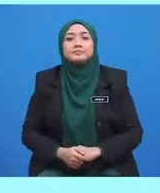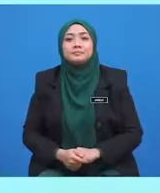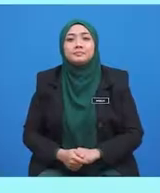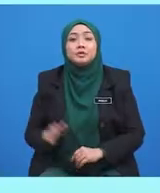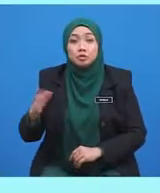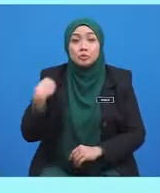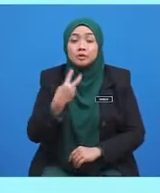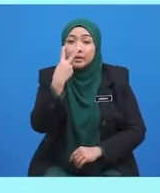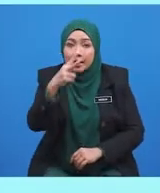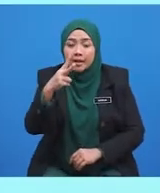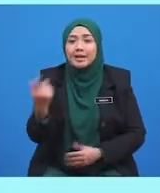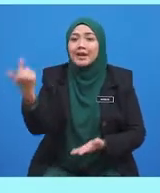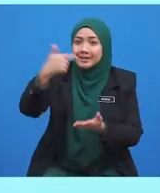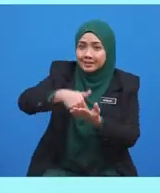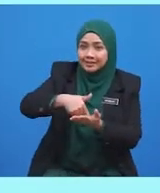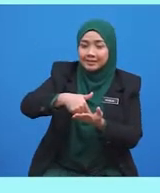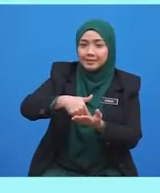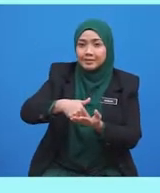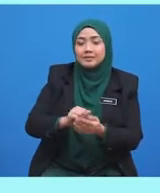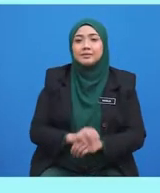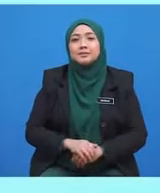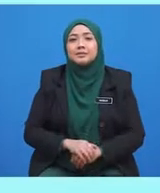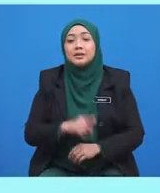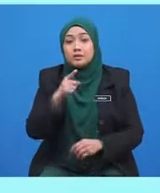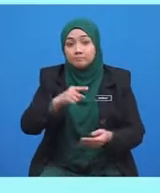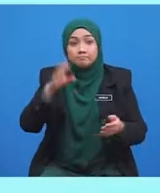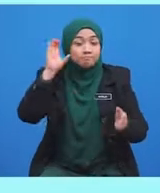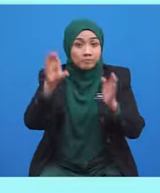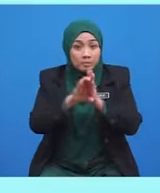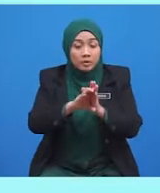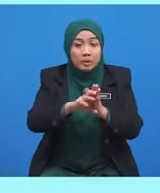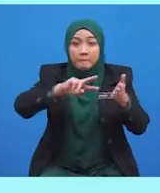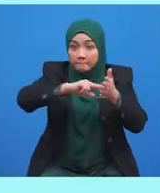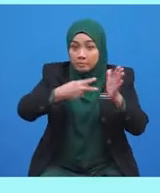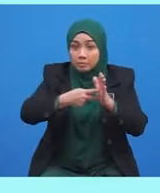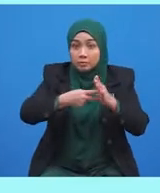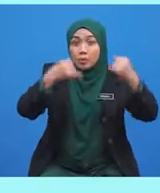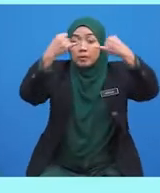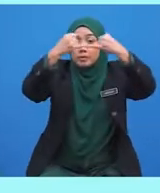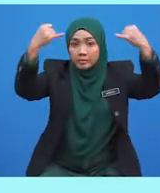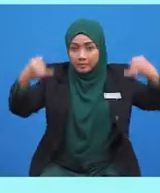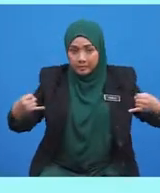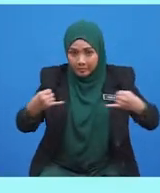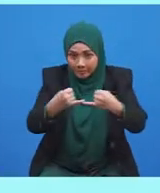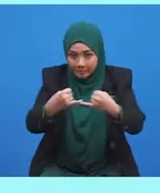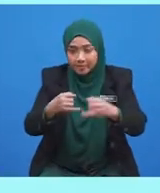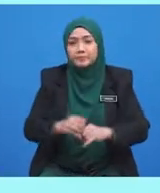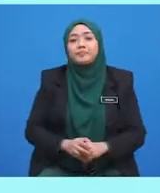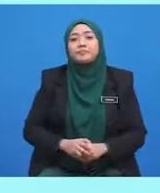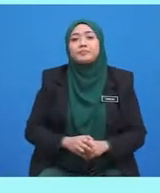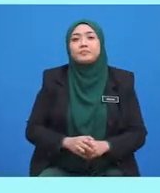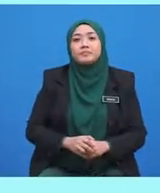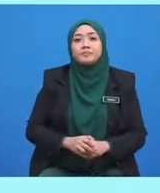lagi. Inilah yang dinamakan piktogram.